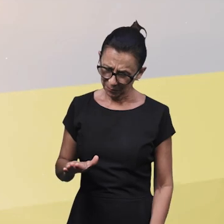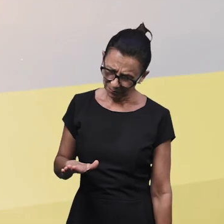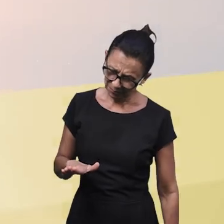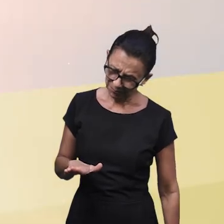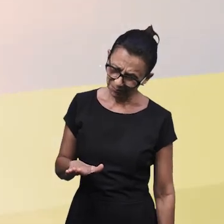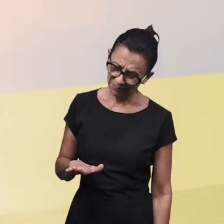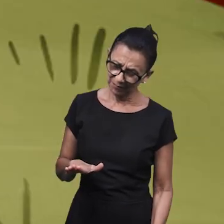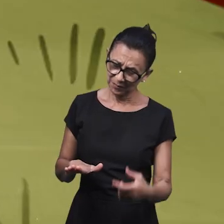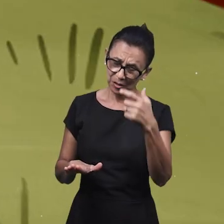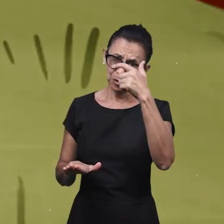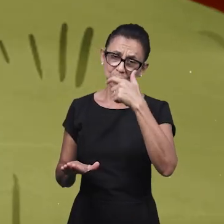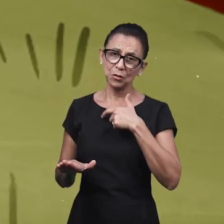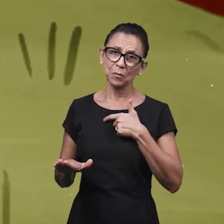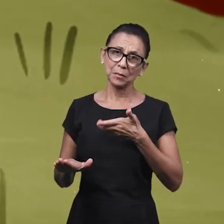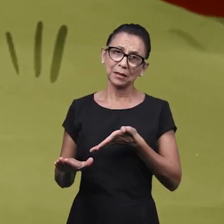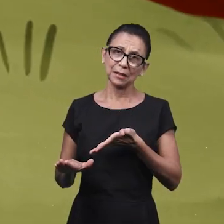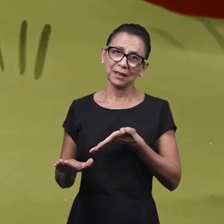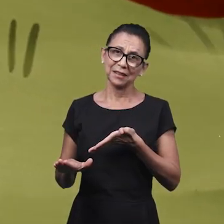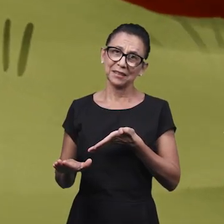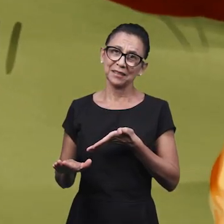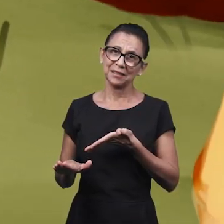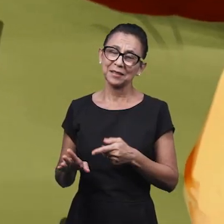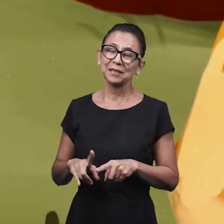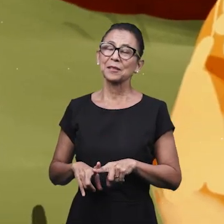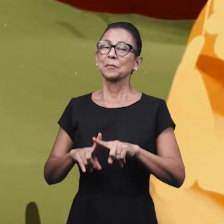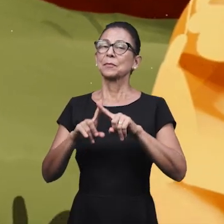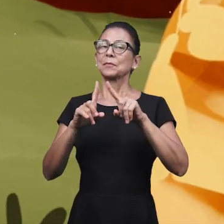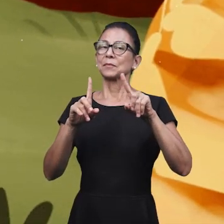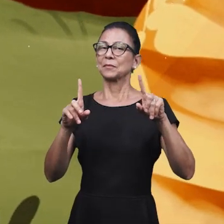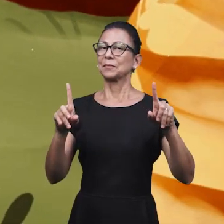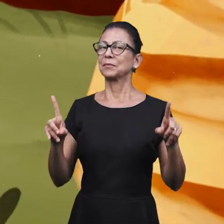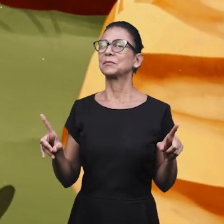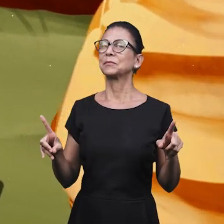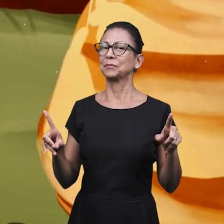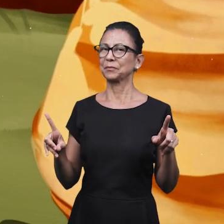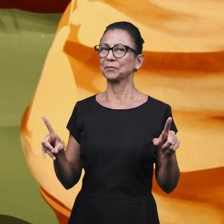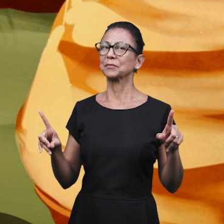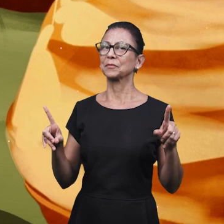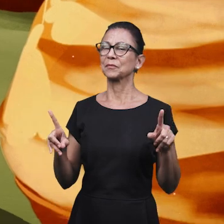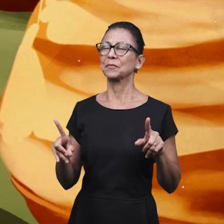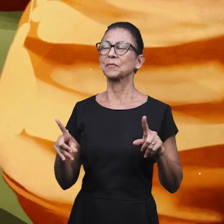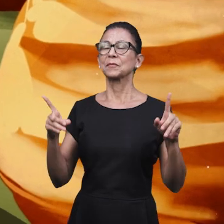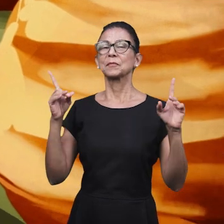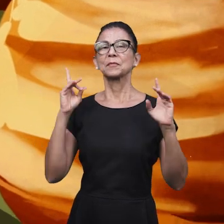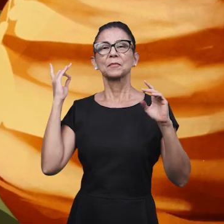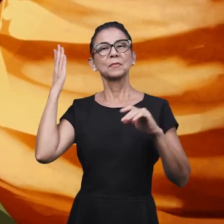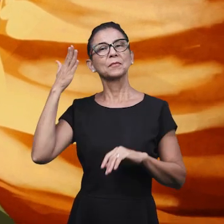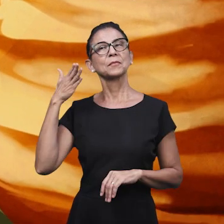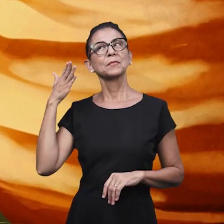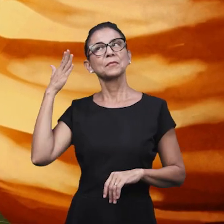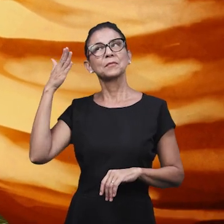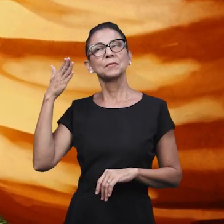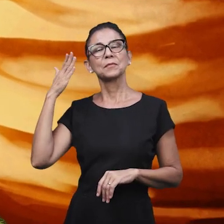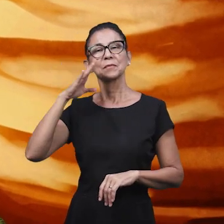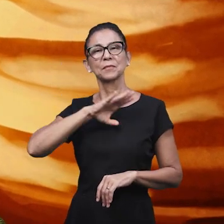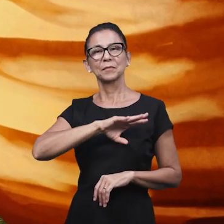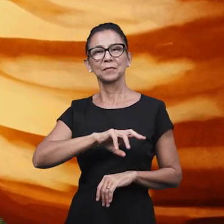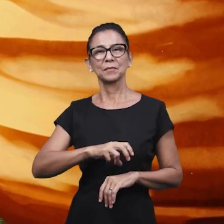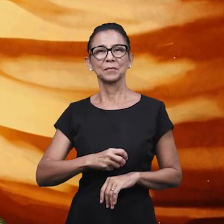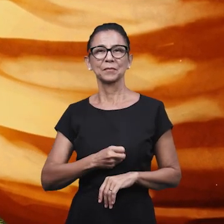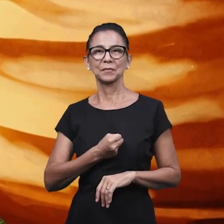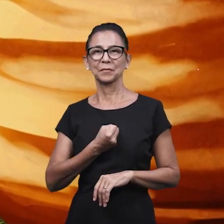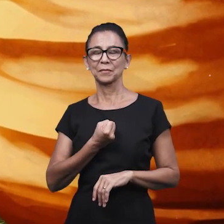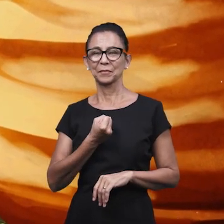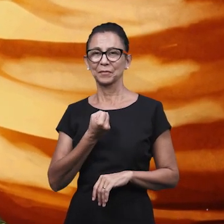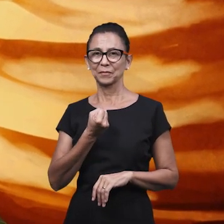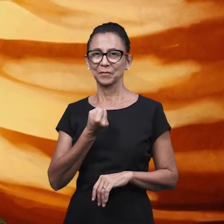ainda pequenino sou, mas posso levar de Deus